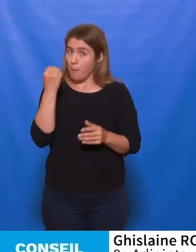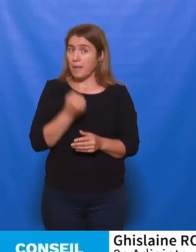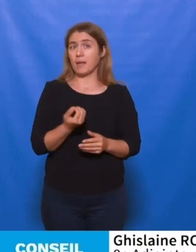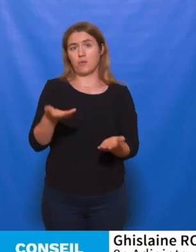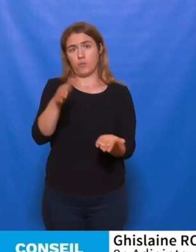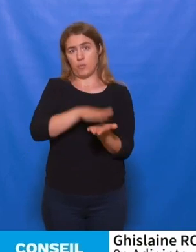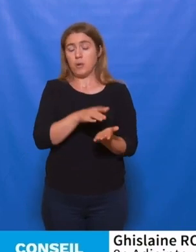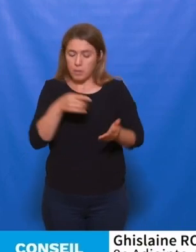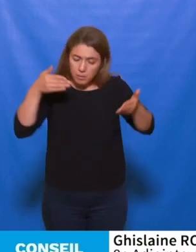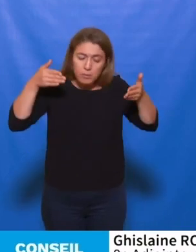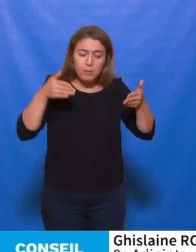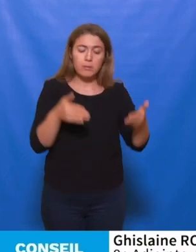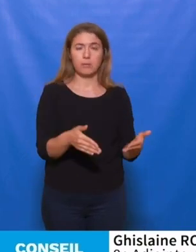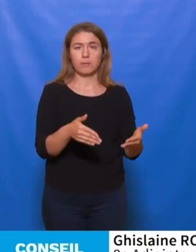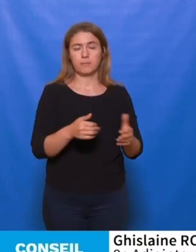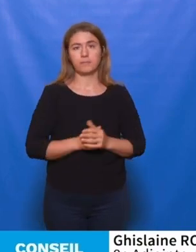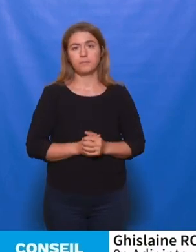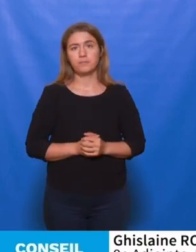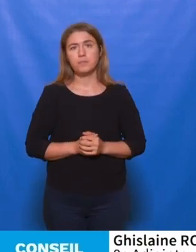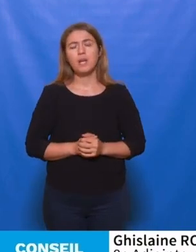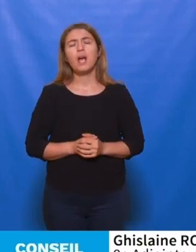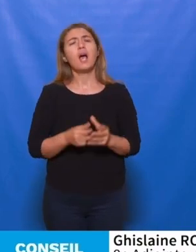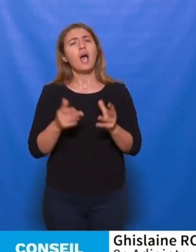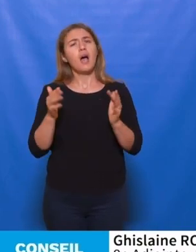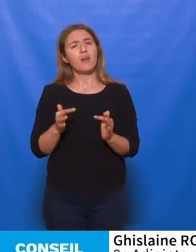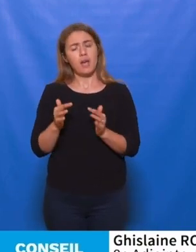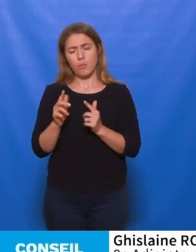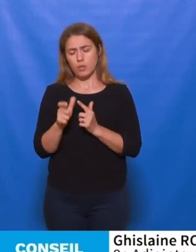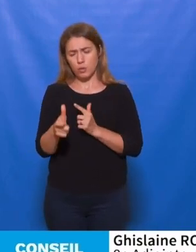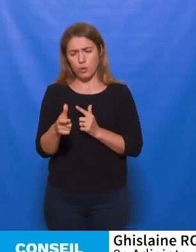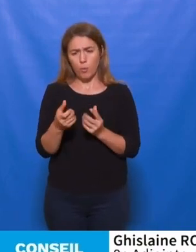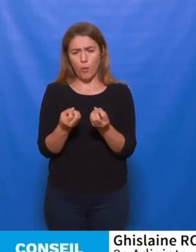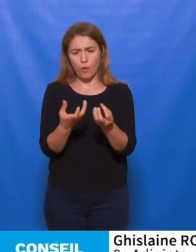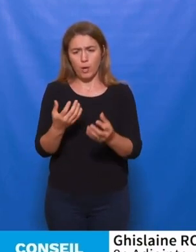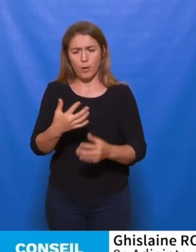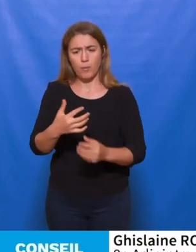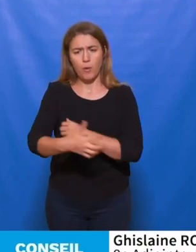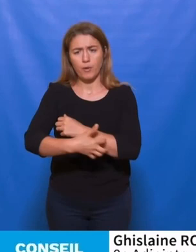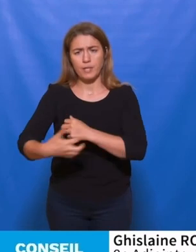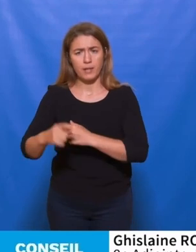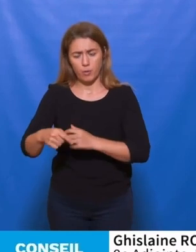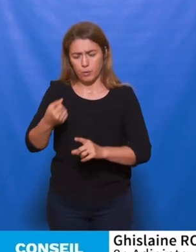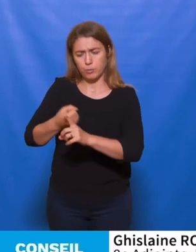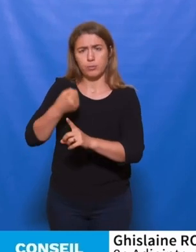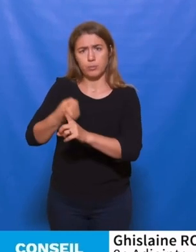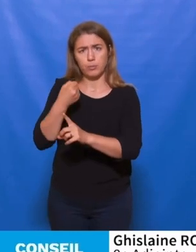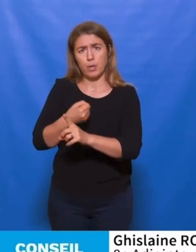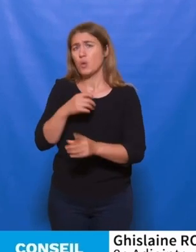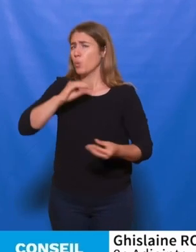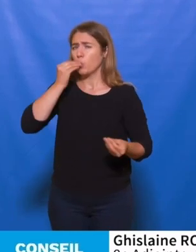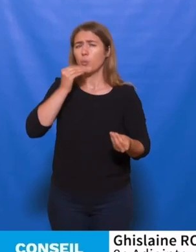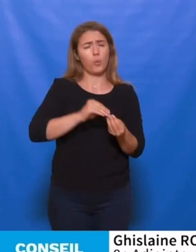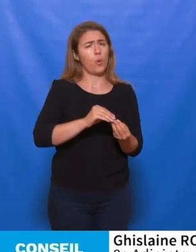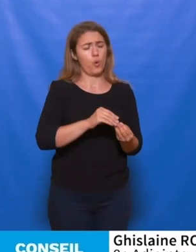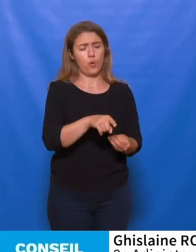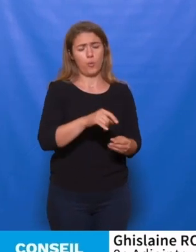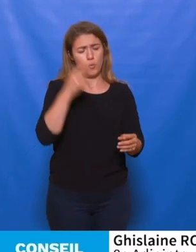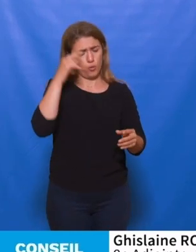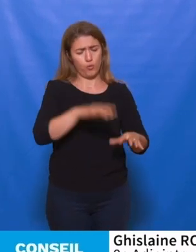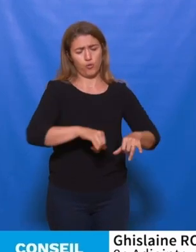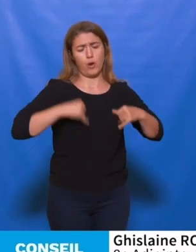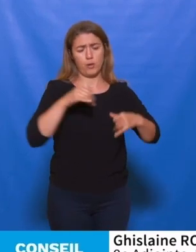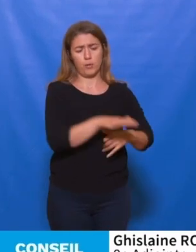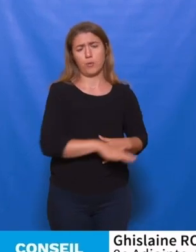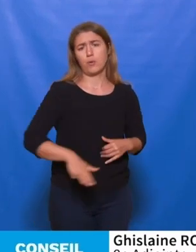Le travail de lutte contre les processus générateurs de pauvreté est essentiel dès le plus jeune âge, quand on connaît l'impact